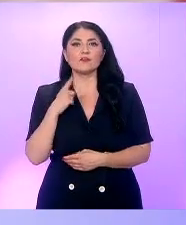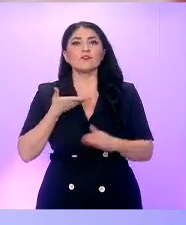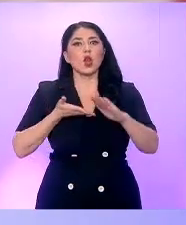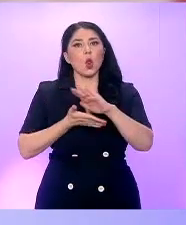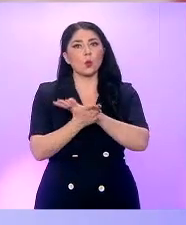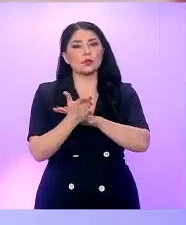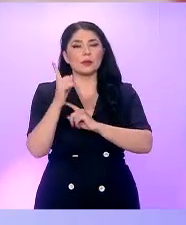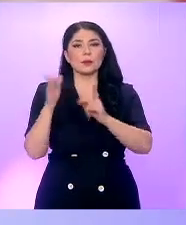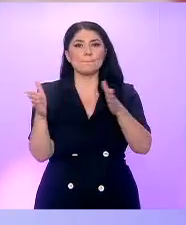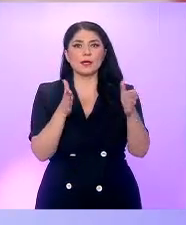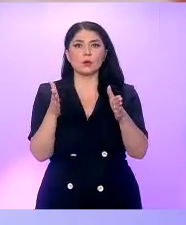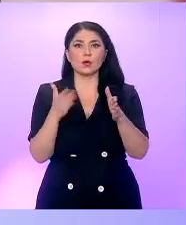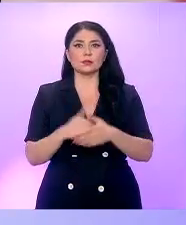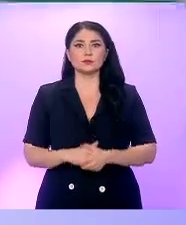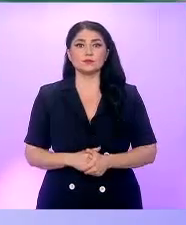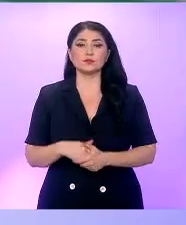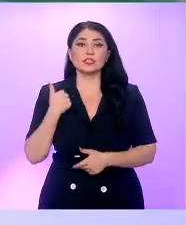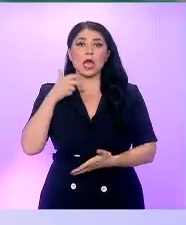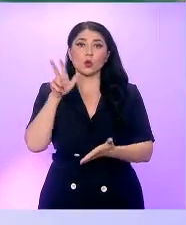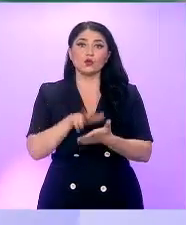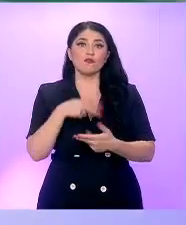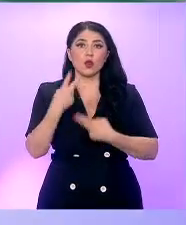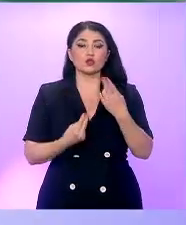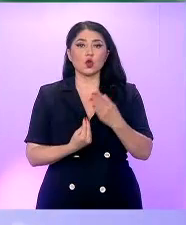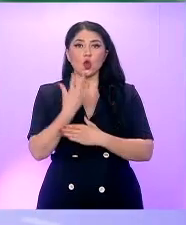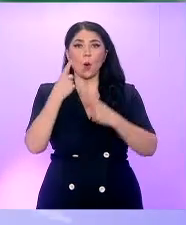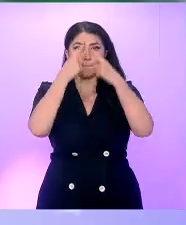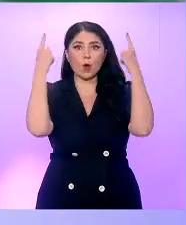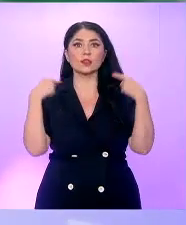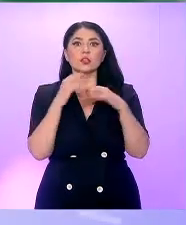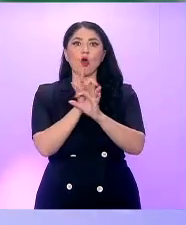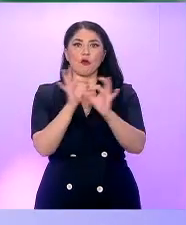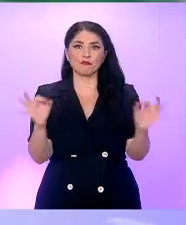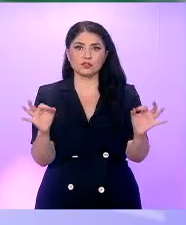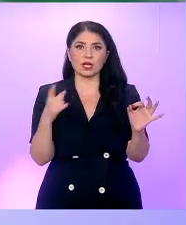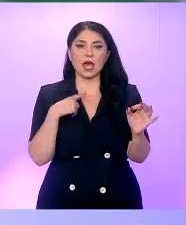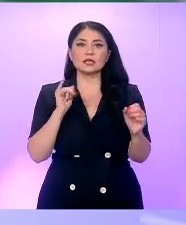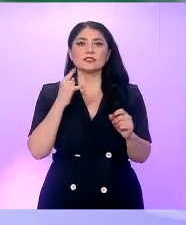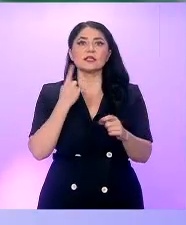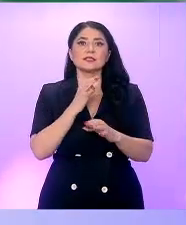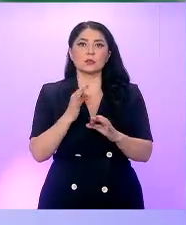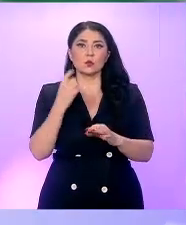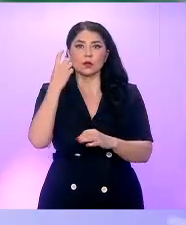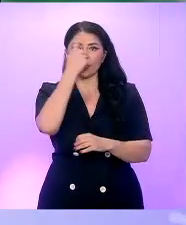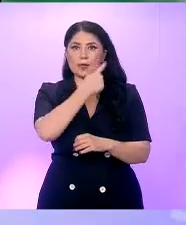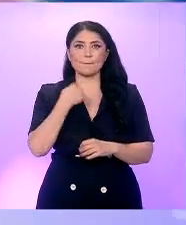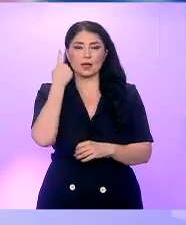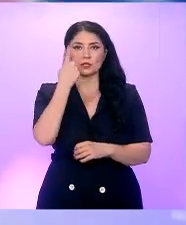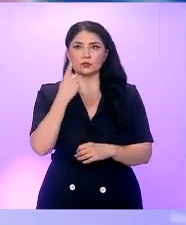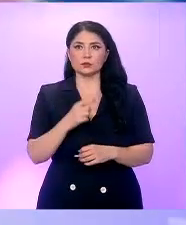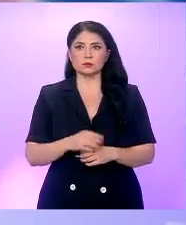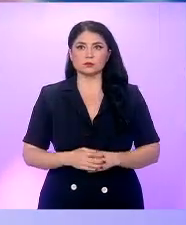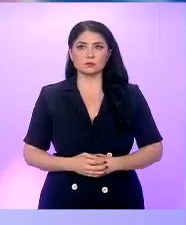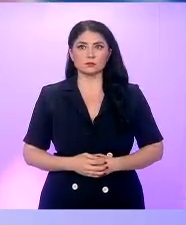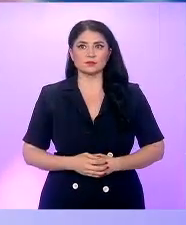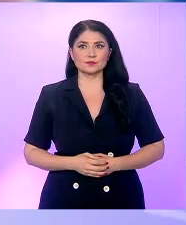Ele sunt înlocuite periodic pe măsură ce este autorizată folosirea unui nou portret oficial care surprinde desigur